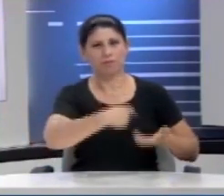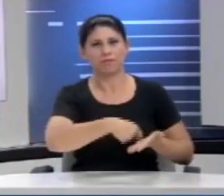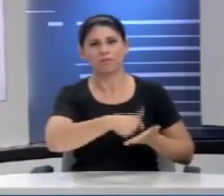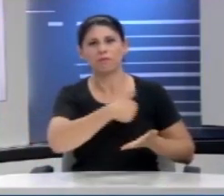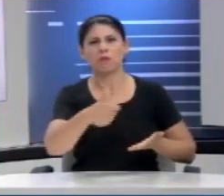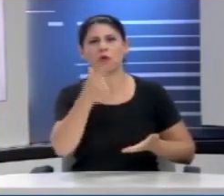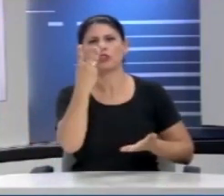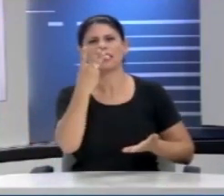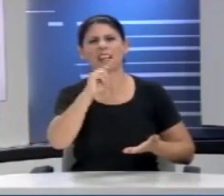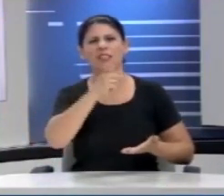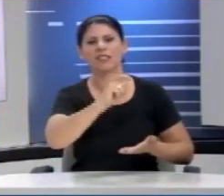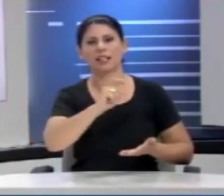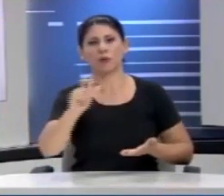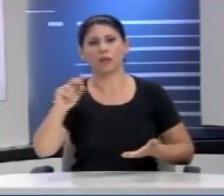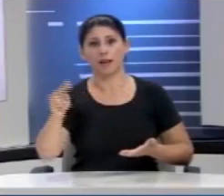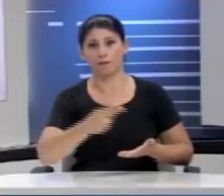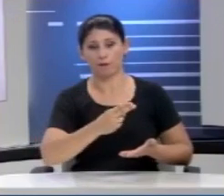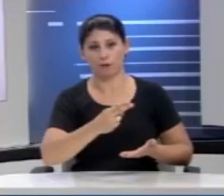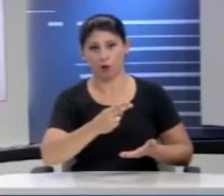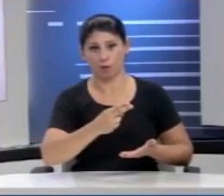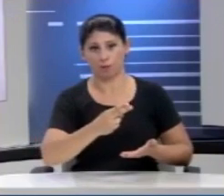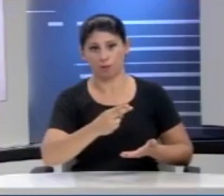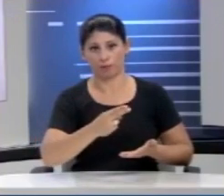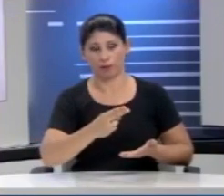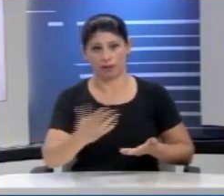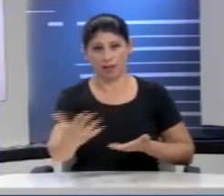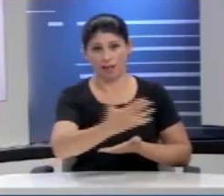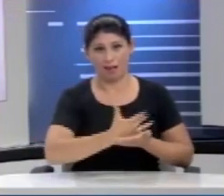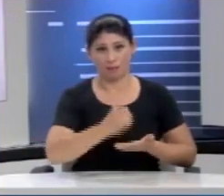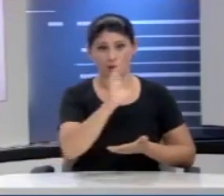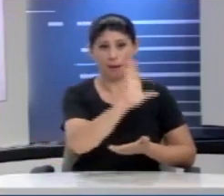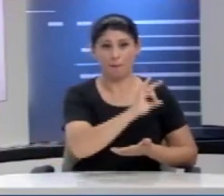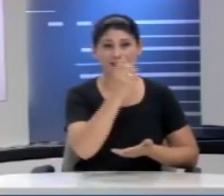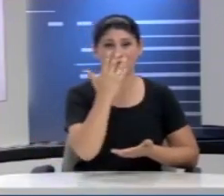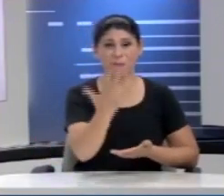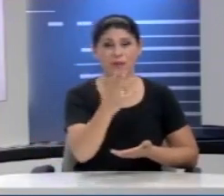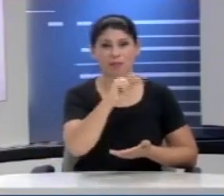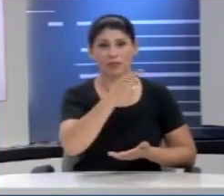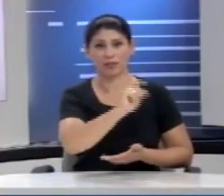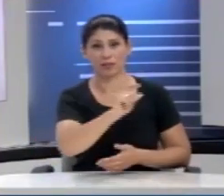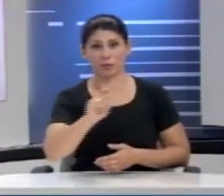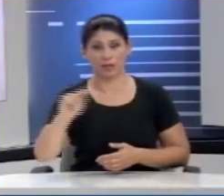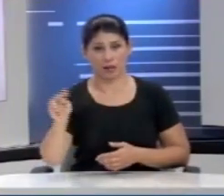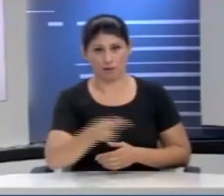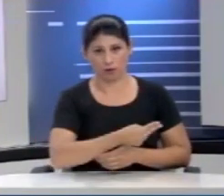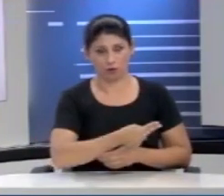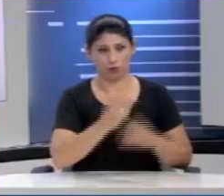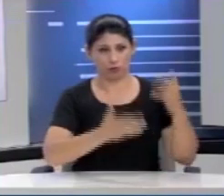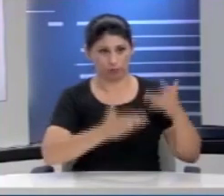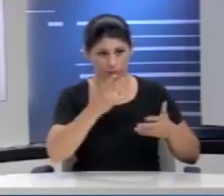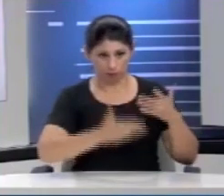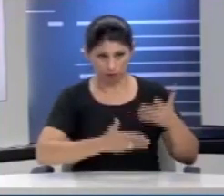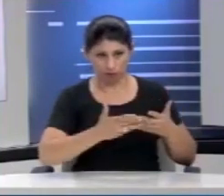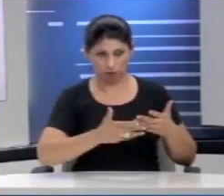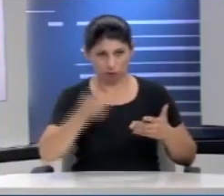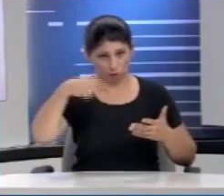μόνο 3 δισεκατομμύρια ευρώ από τα 55 δισεκατομμύρια ευρώ του